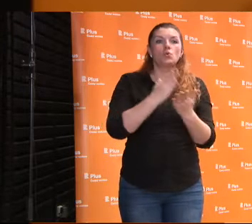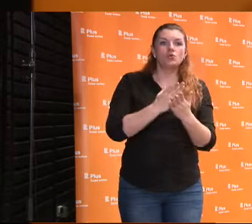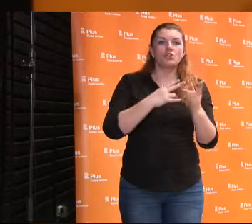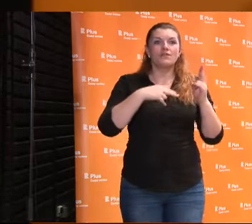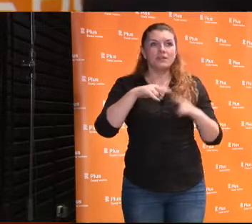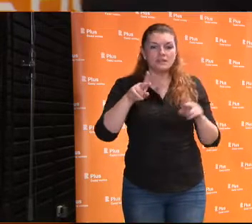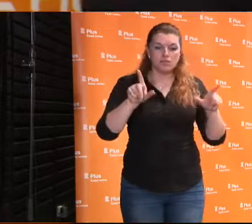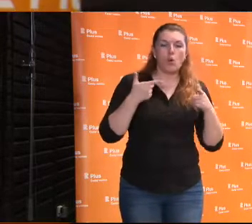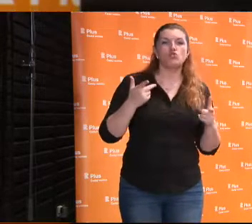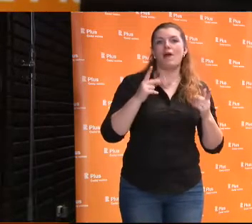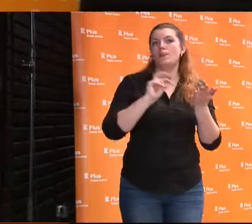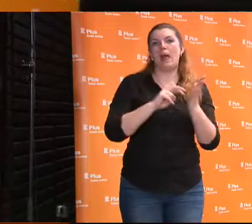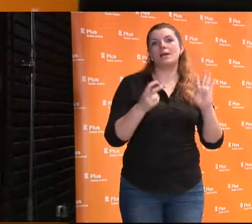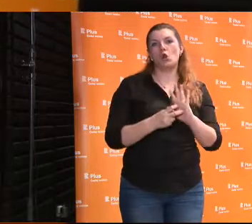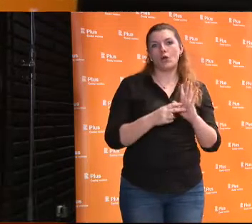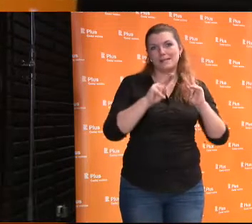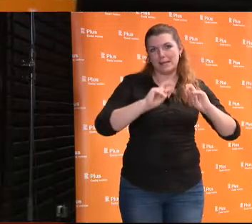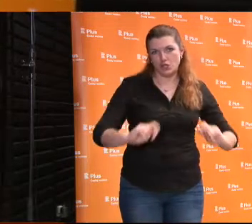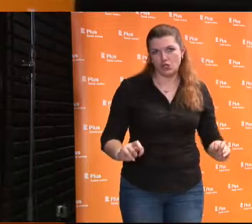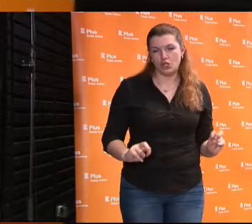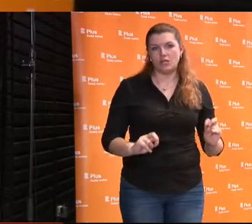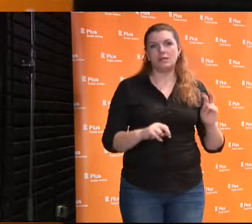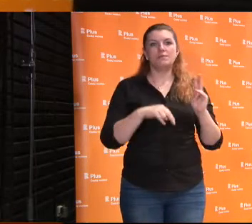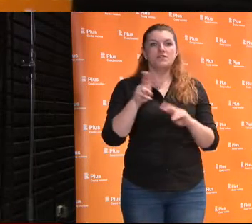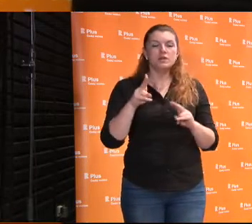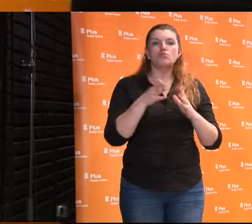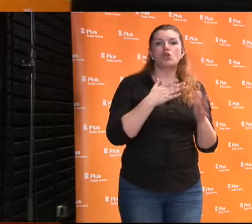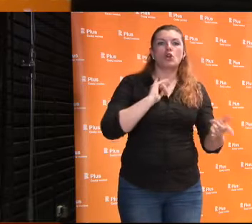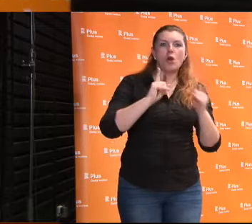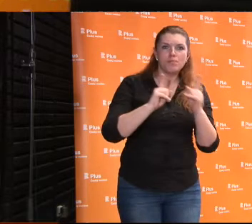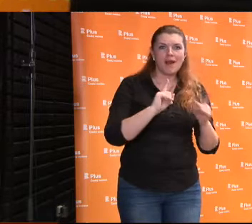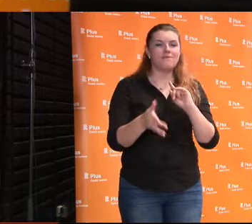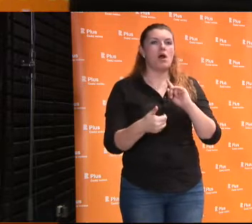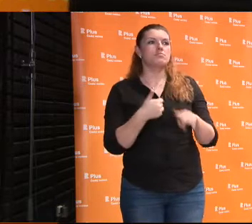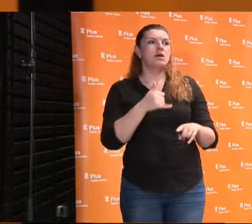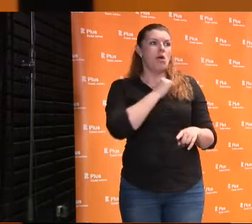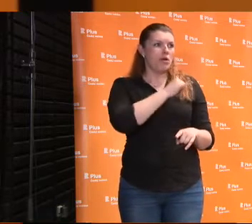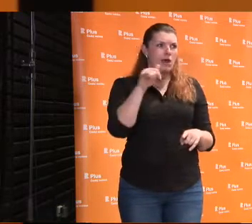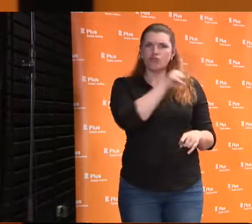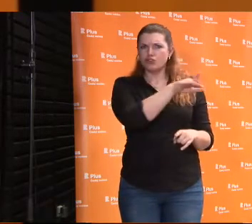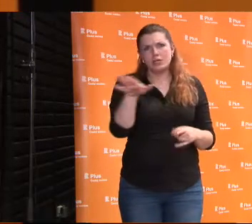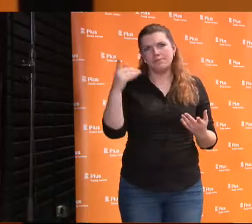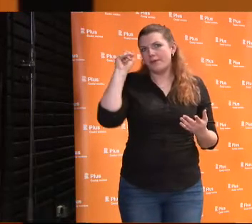se prosazují technologická řešení. Prosazují se v logistice, prosazují se každý z nás už,